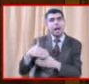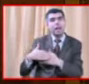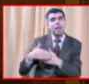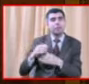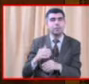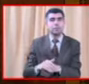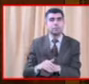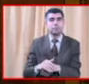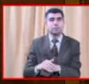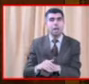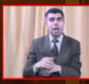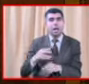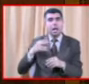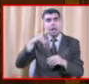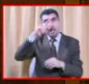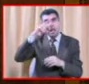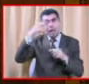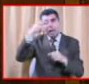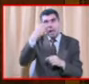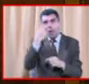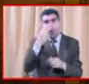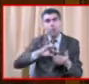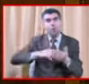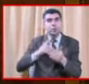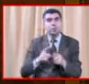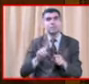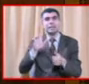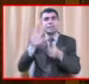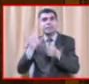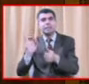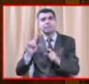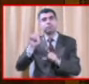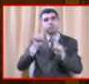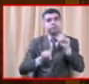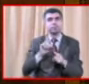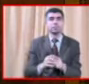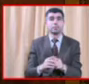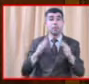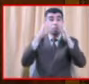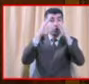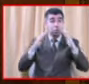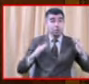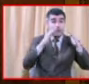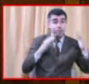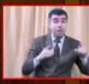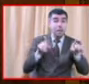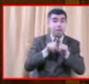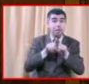تيزني 80، العيون 70 الى اخره. اما في المناطق الجبليه وهي اللي كتعطي الويدان باش